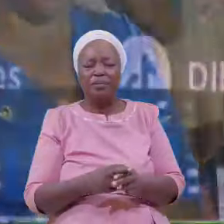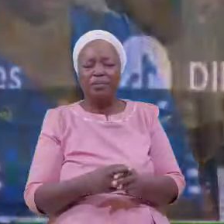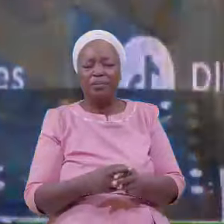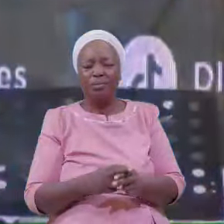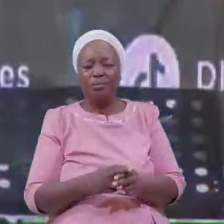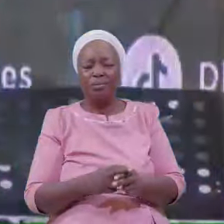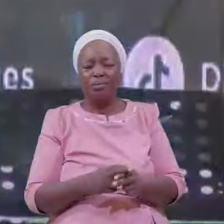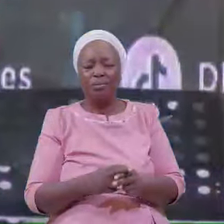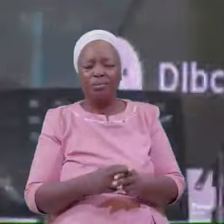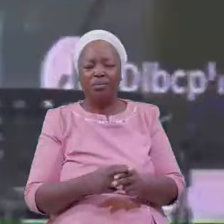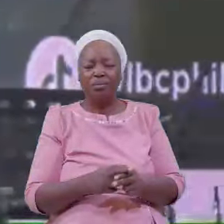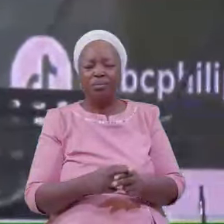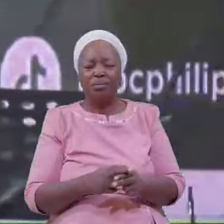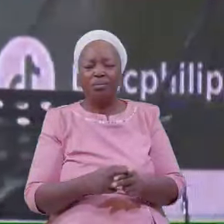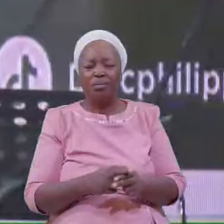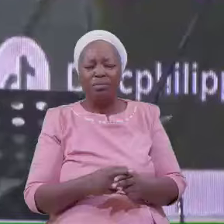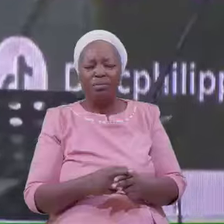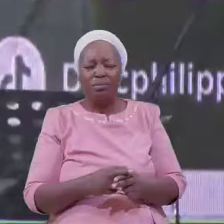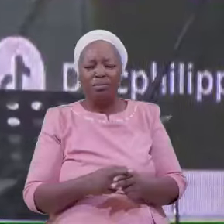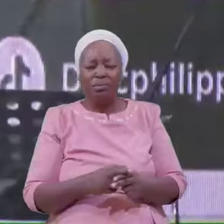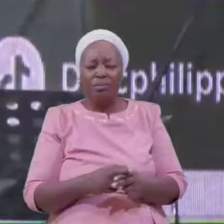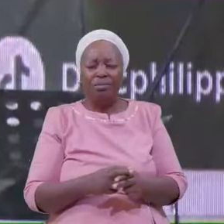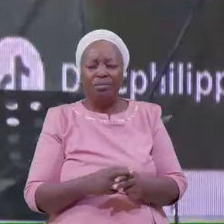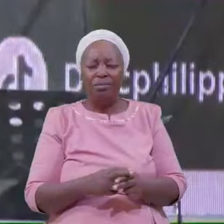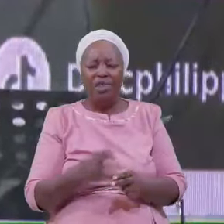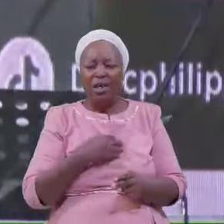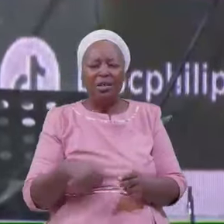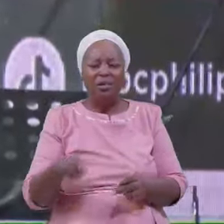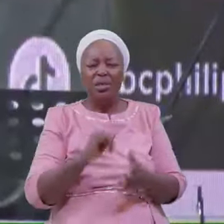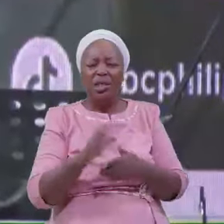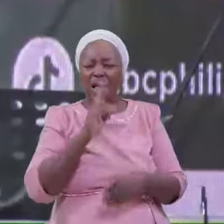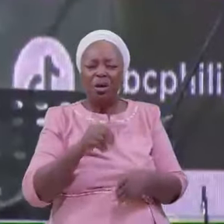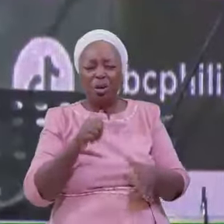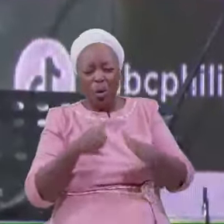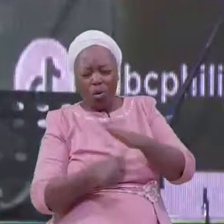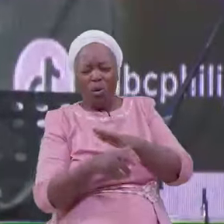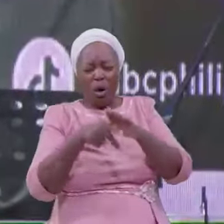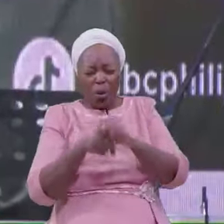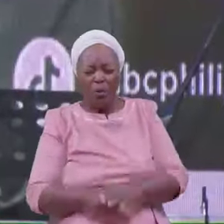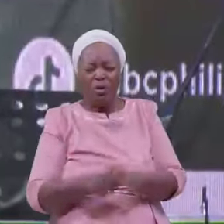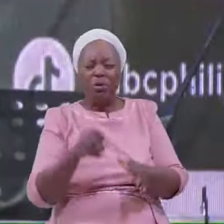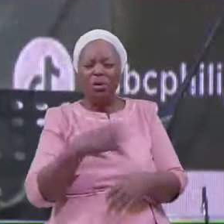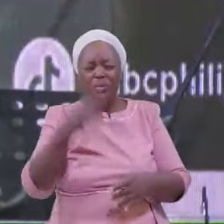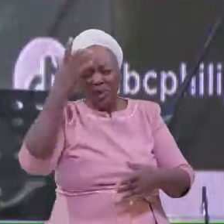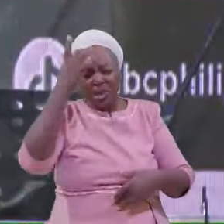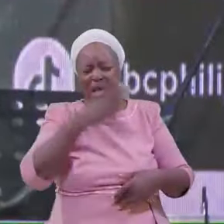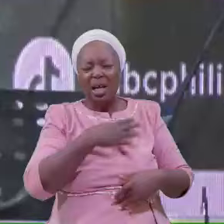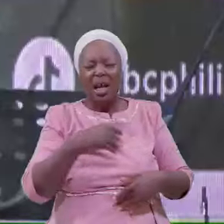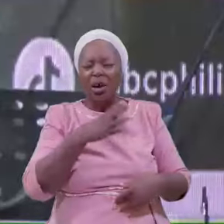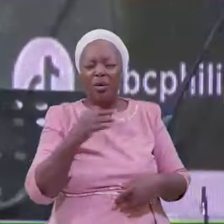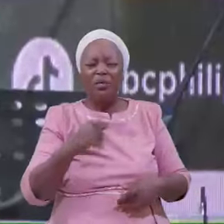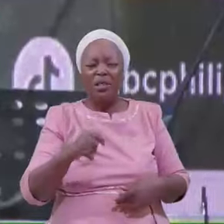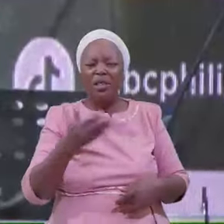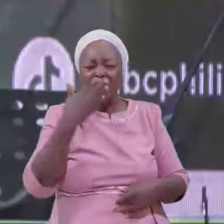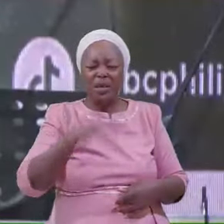pagalingin mo sa pangalan ng Panginoong Jesus. And those who have oppression or sickness and disease by evil spirit, by traditional